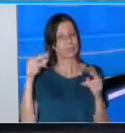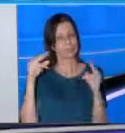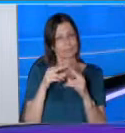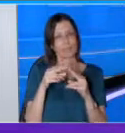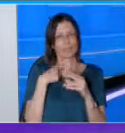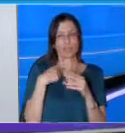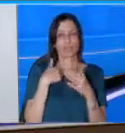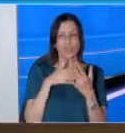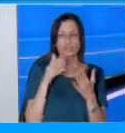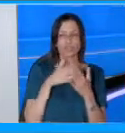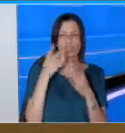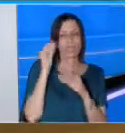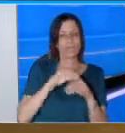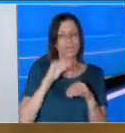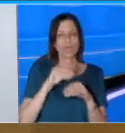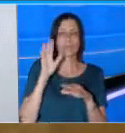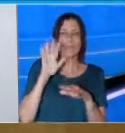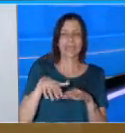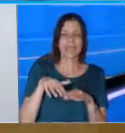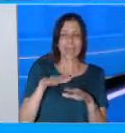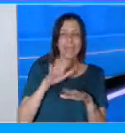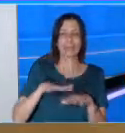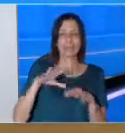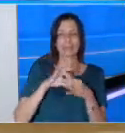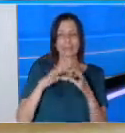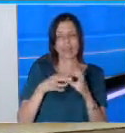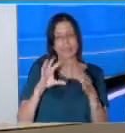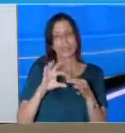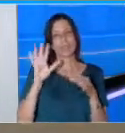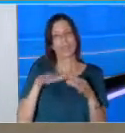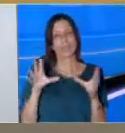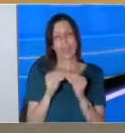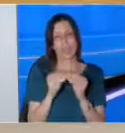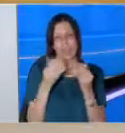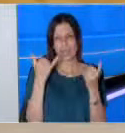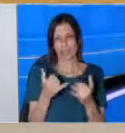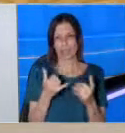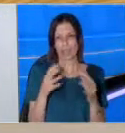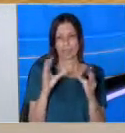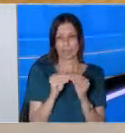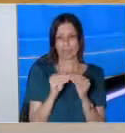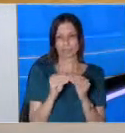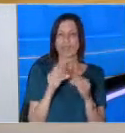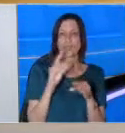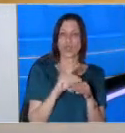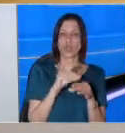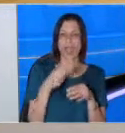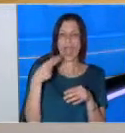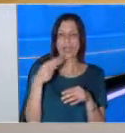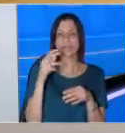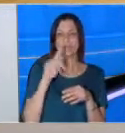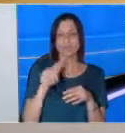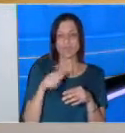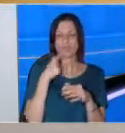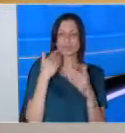גם ברשתות החברתיות וגם מיד במשכן לילה עם הדוקטור אני זובידה, שייתן לכם שם את כל הפרטים והדיווחים לכשיהיו.